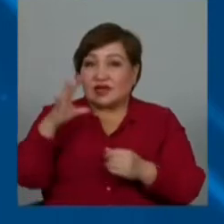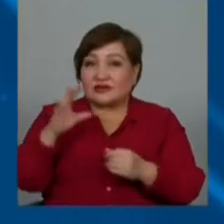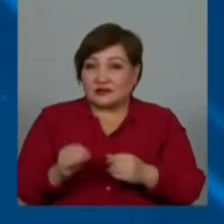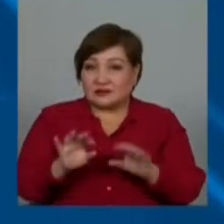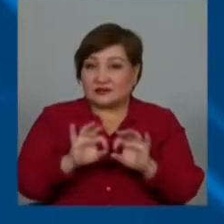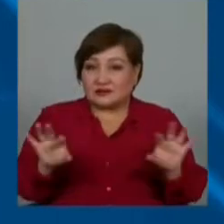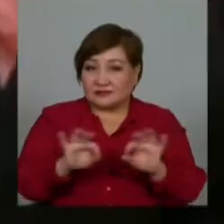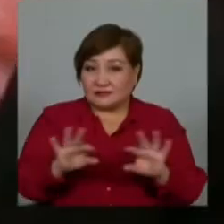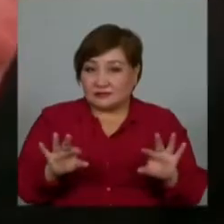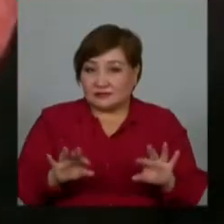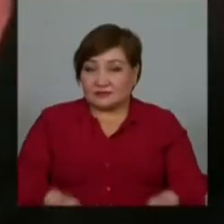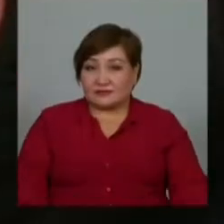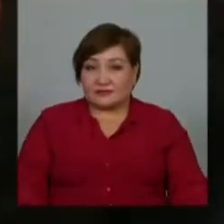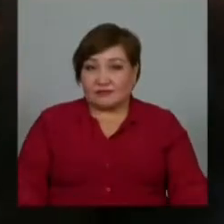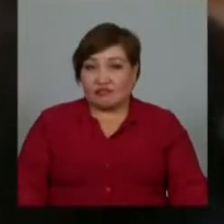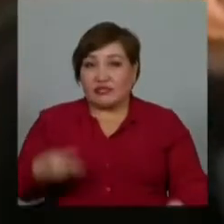тарқатсын.